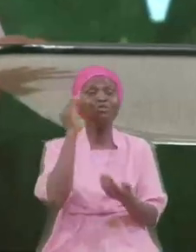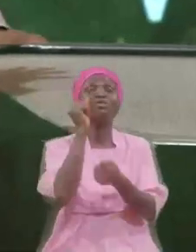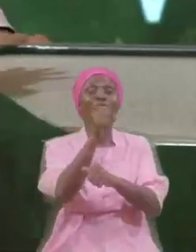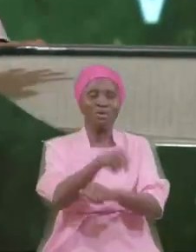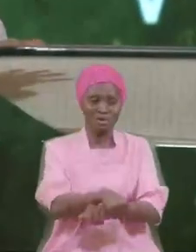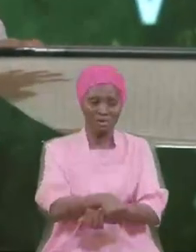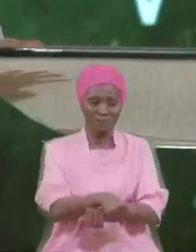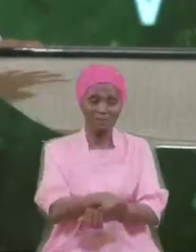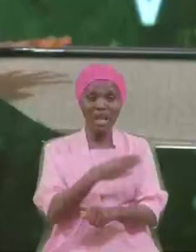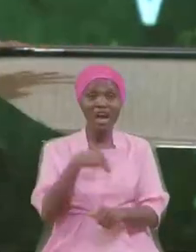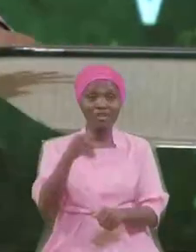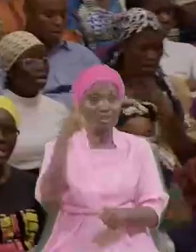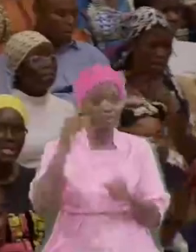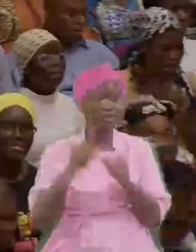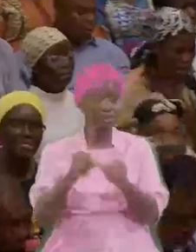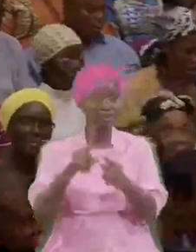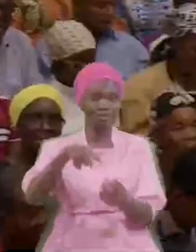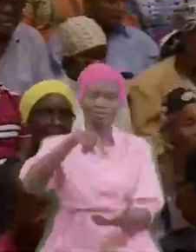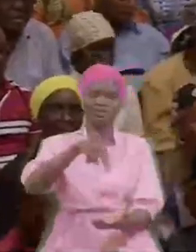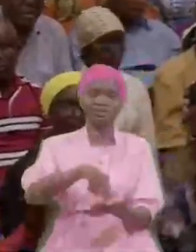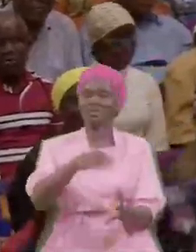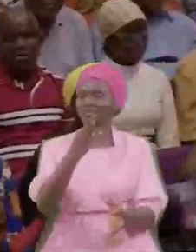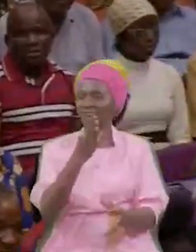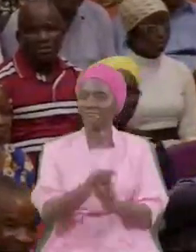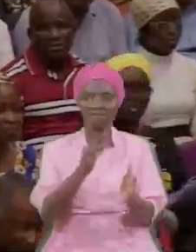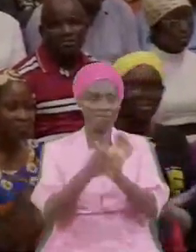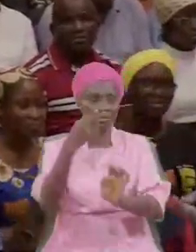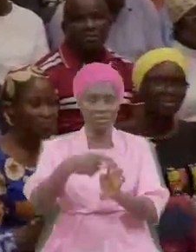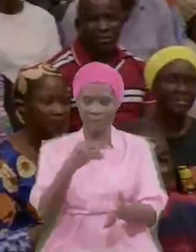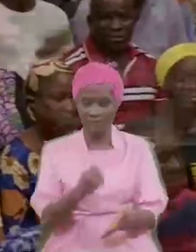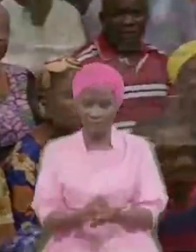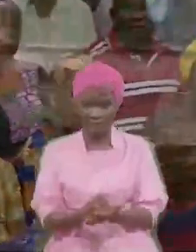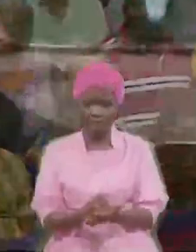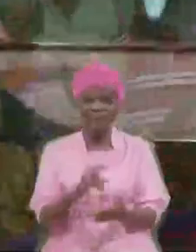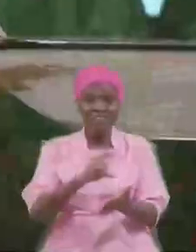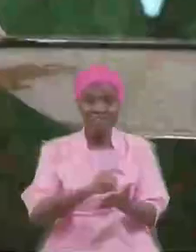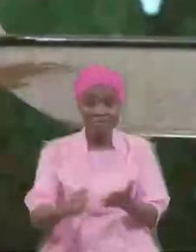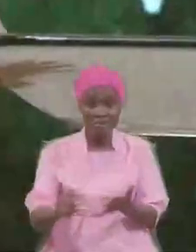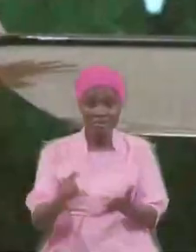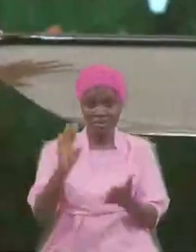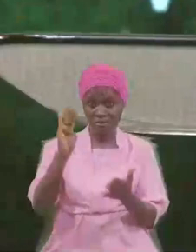allez continuer de tenir ferme. Voilà le verset 14 là-bas.